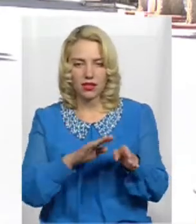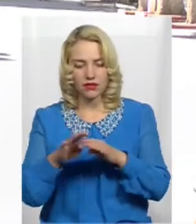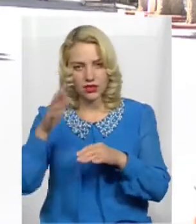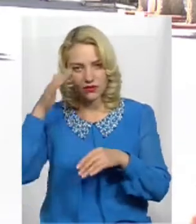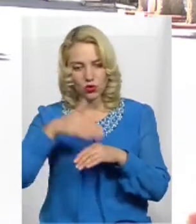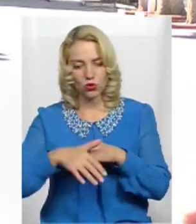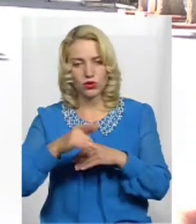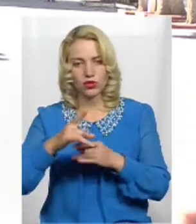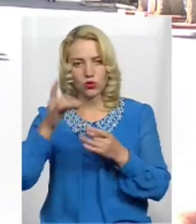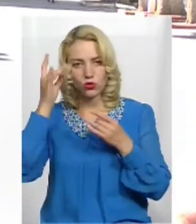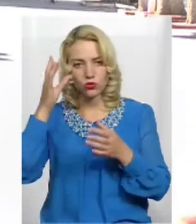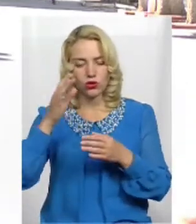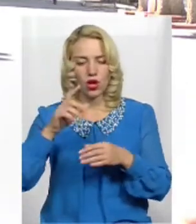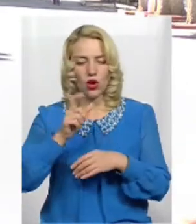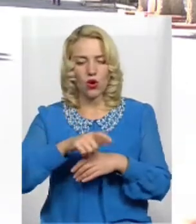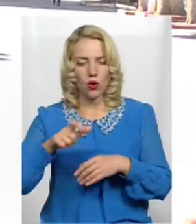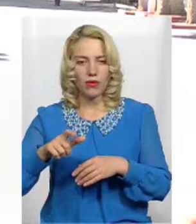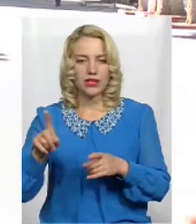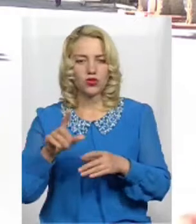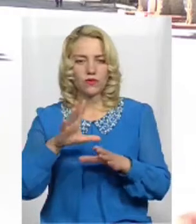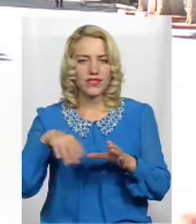політичної культури громадян, щоб всі ваші